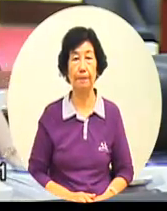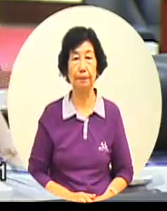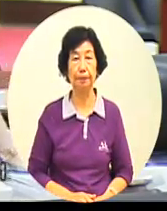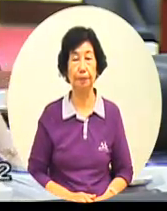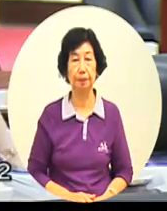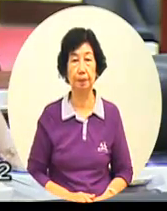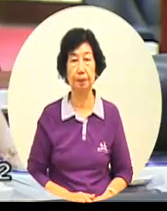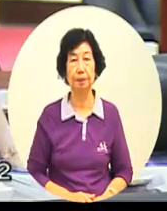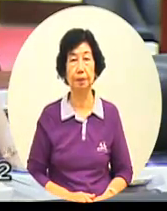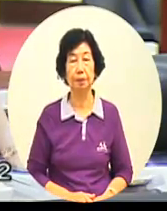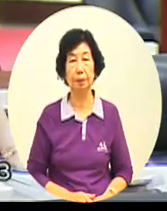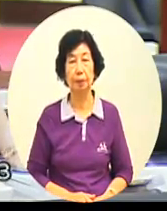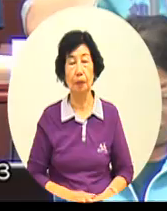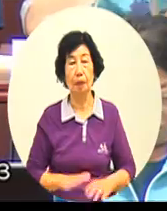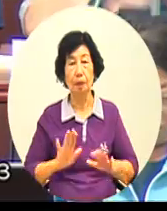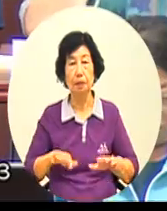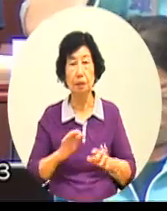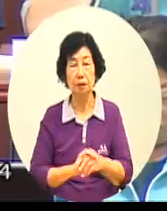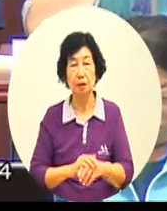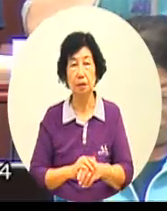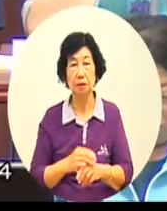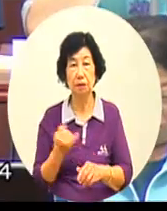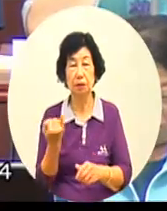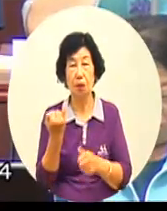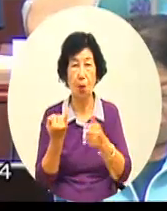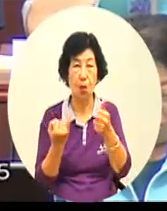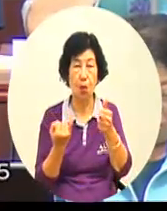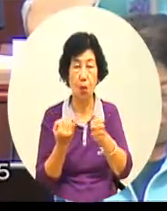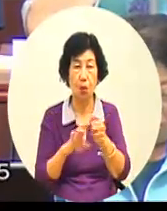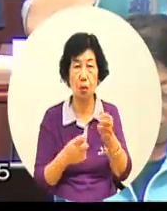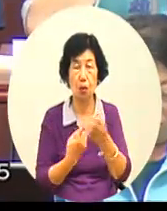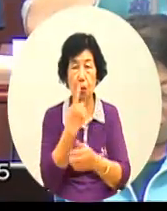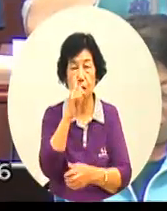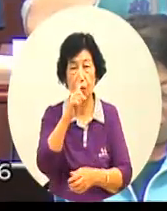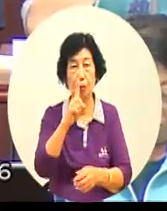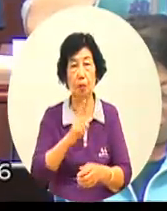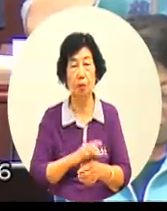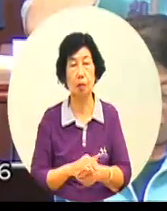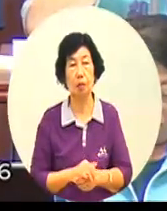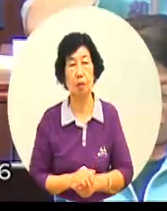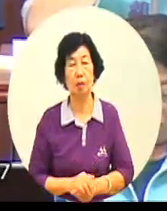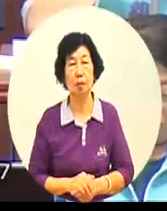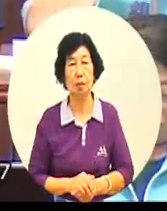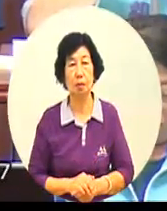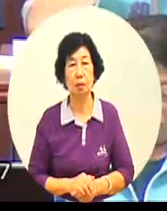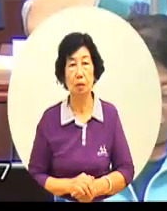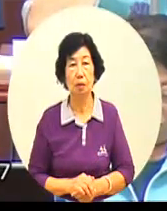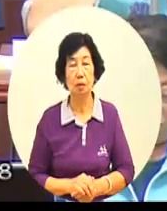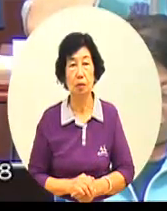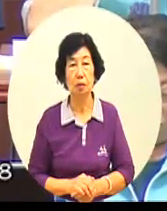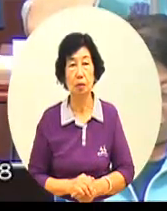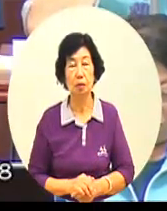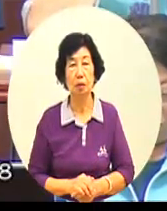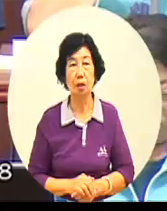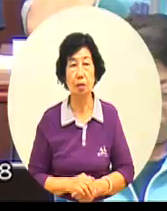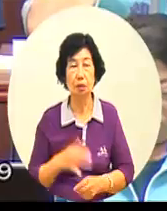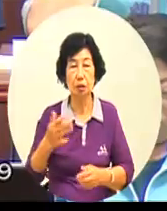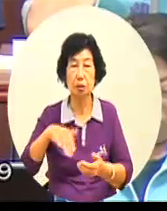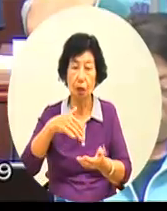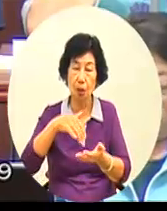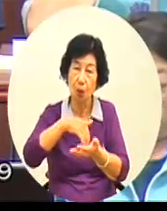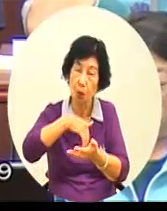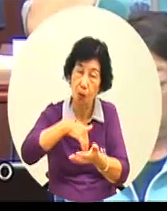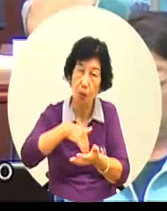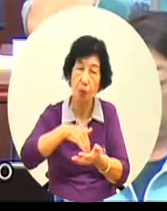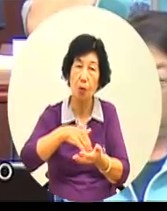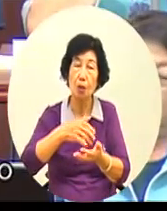员。有关单身的这个部分，我想单身者算不算弱势对象，我